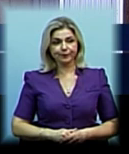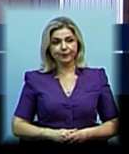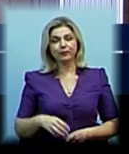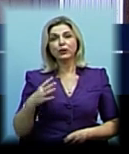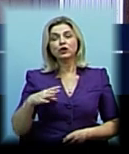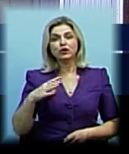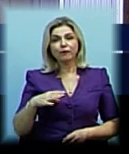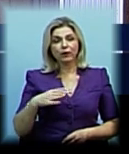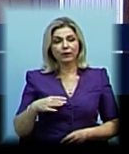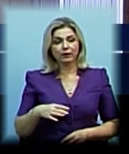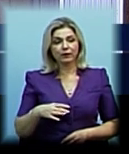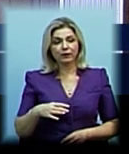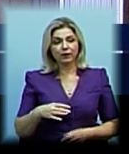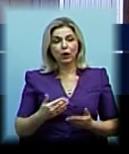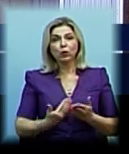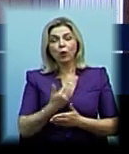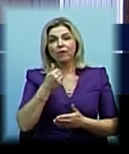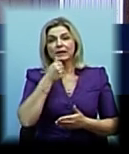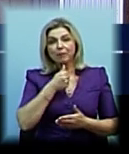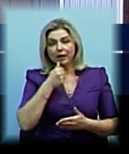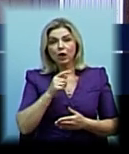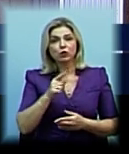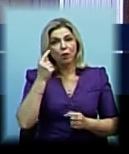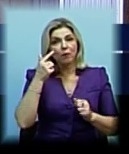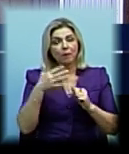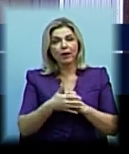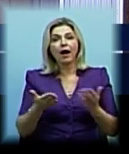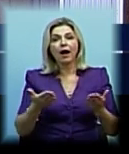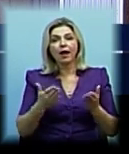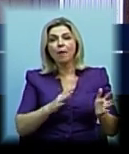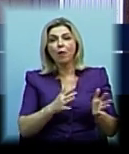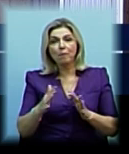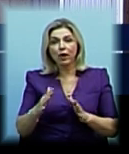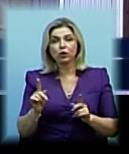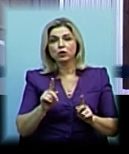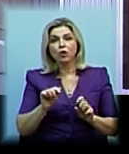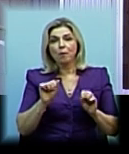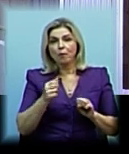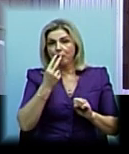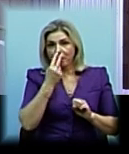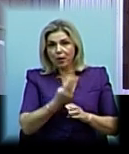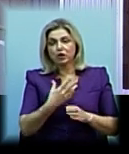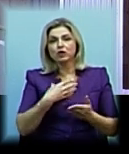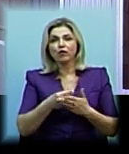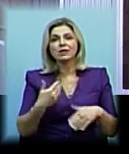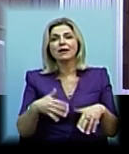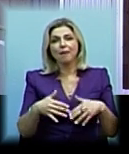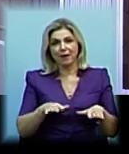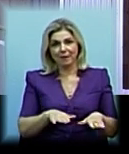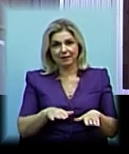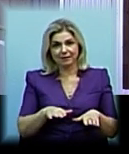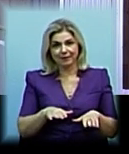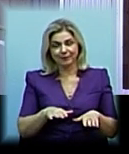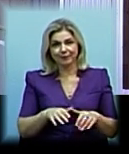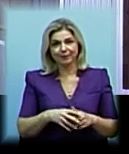нового експірінсу, щоб зрозуміти якісь нові моменти, можливо, побачити, знову ж таки, свої слабкі місця,